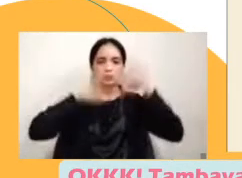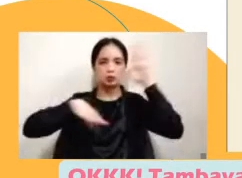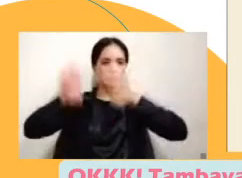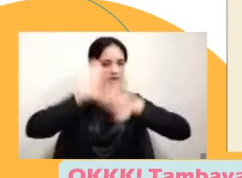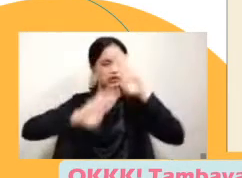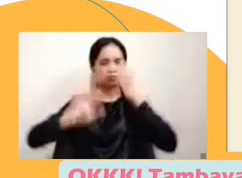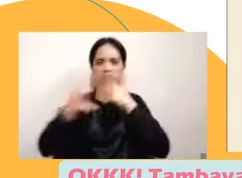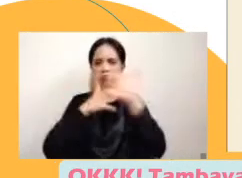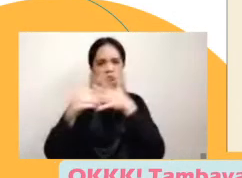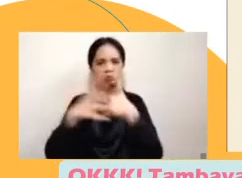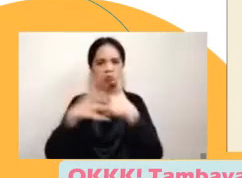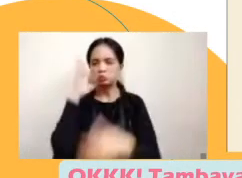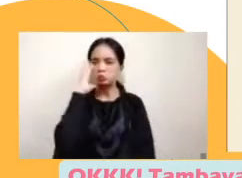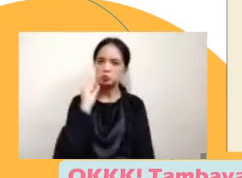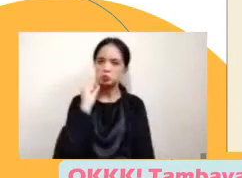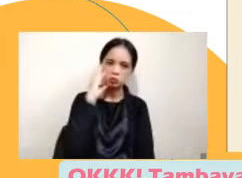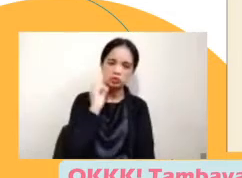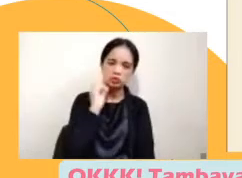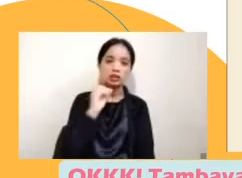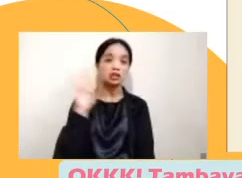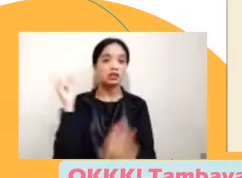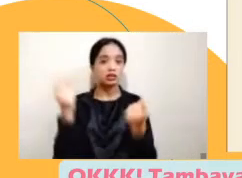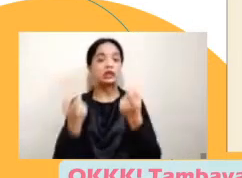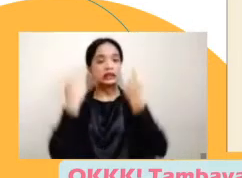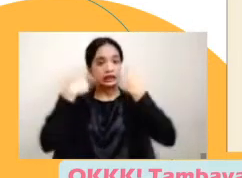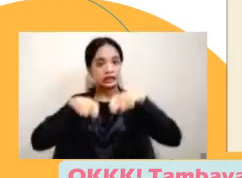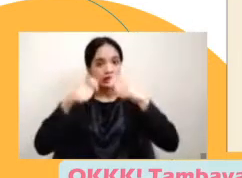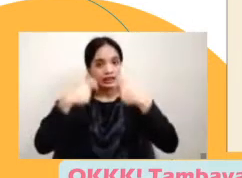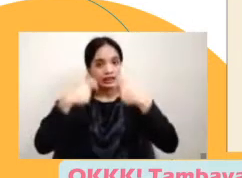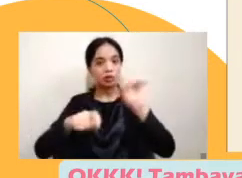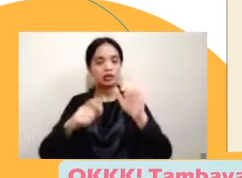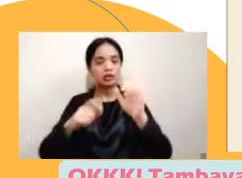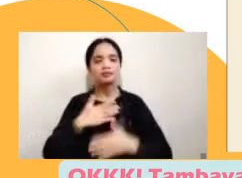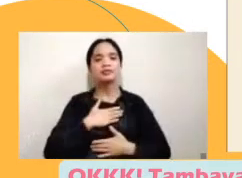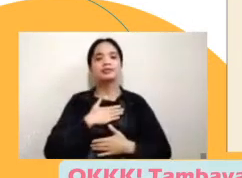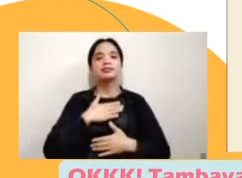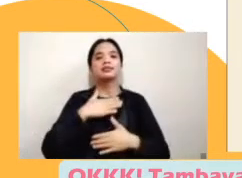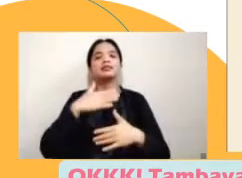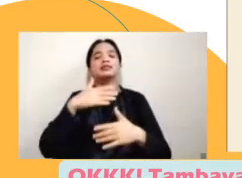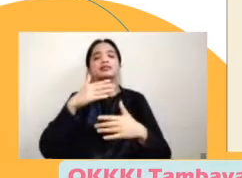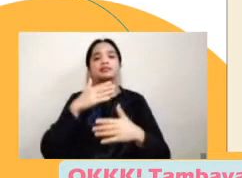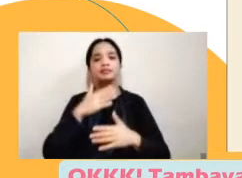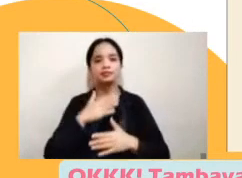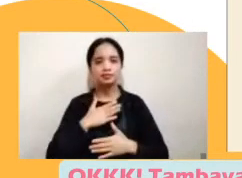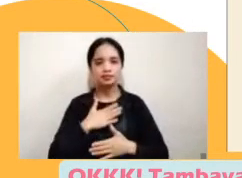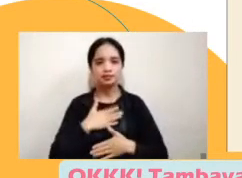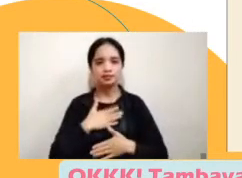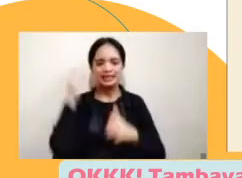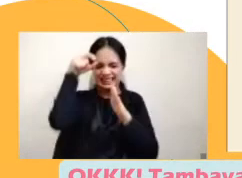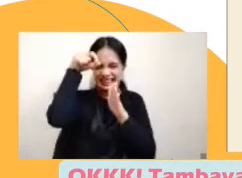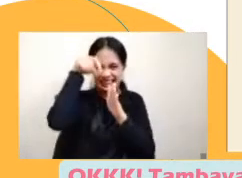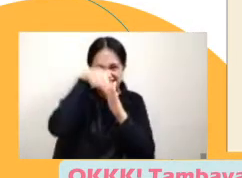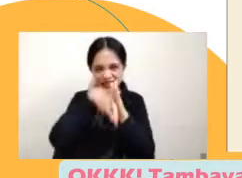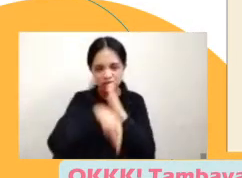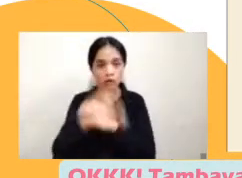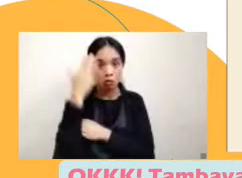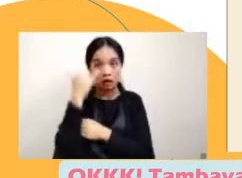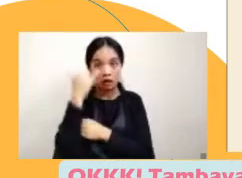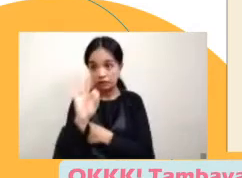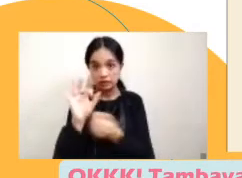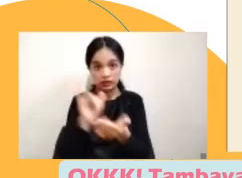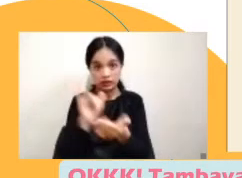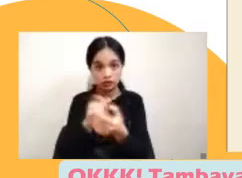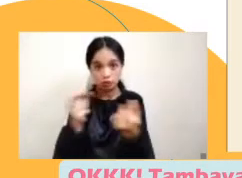ng pagsubok, no? Subukan muna nating huminga ng malalim. Okay? Kasi pag ginagawa natin